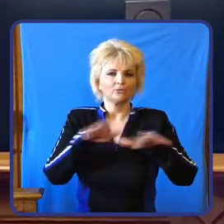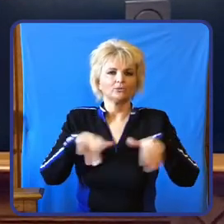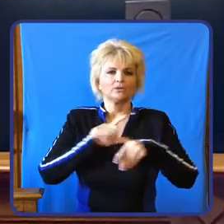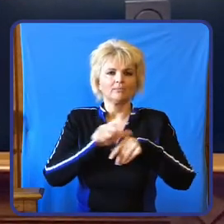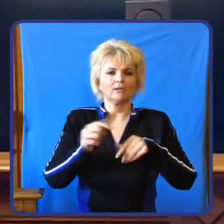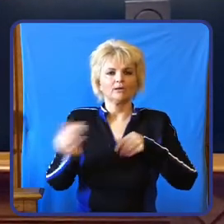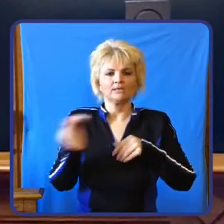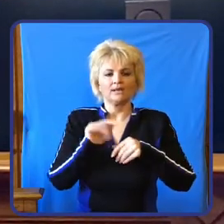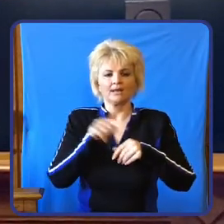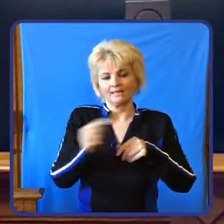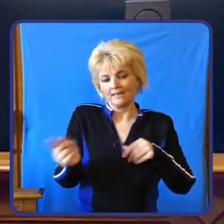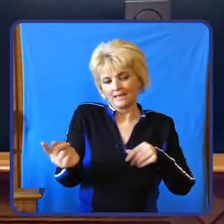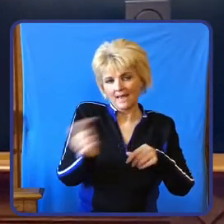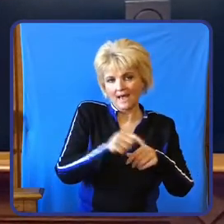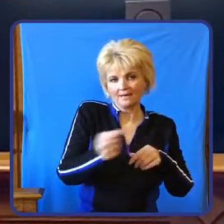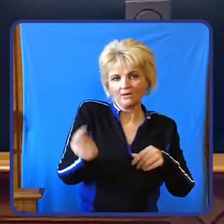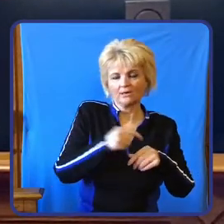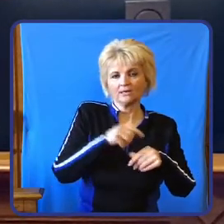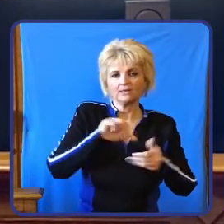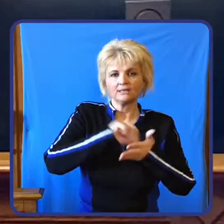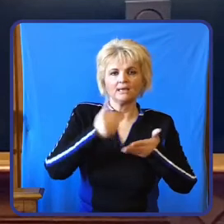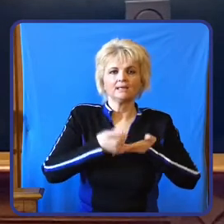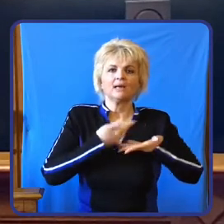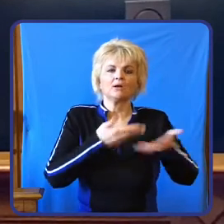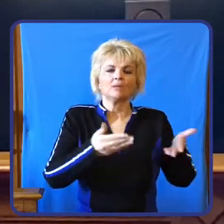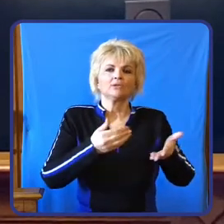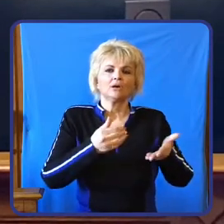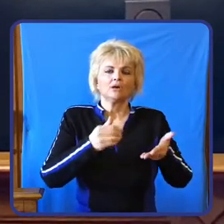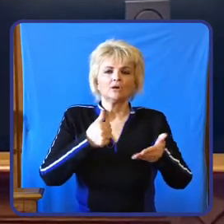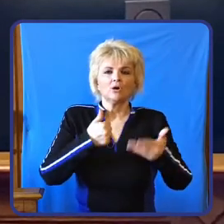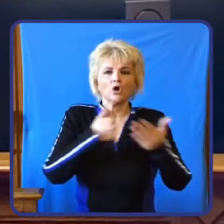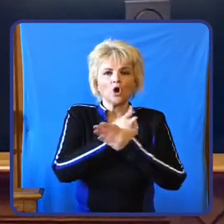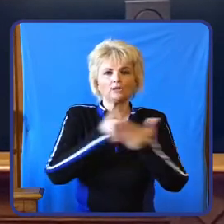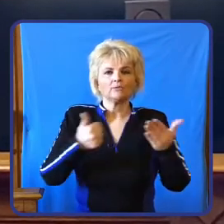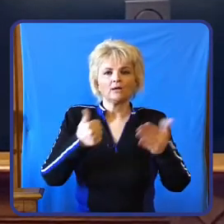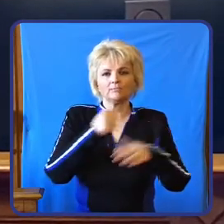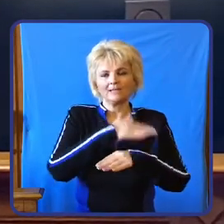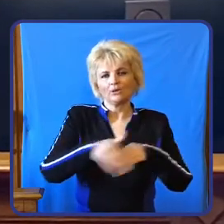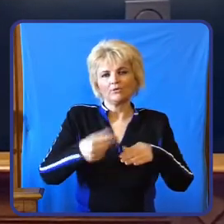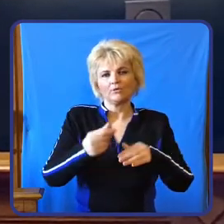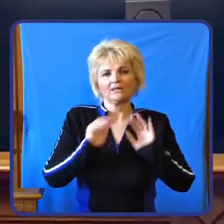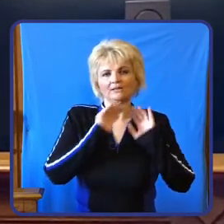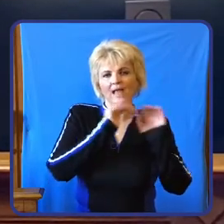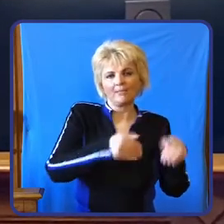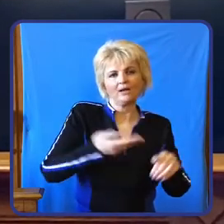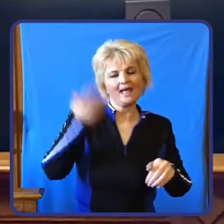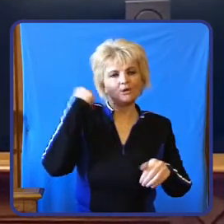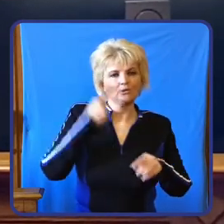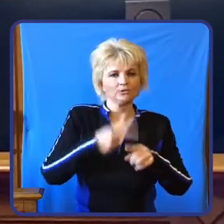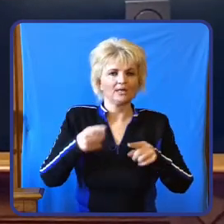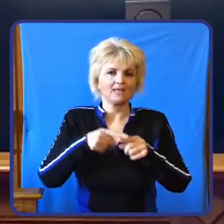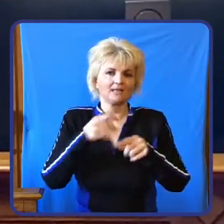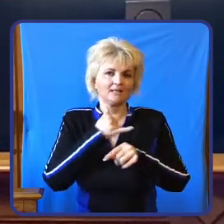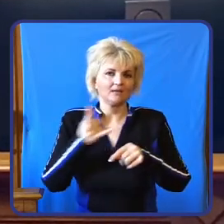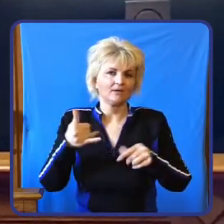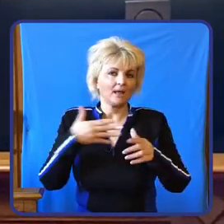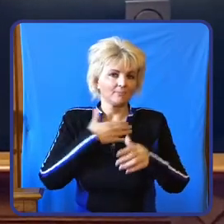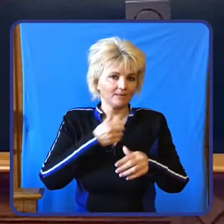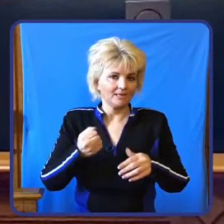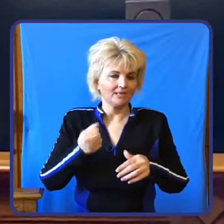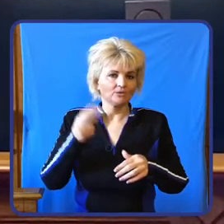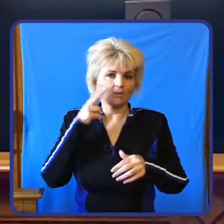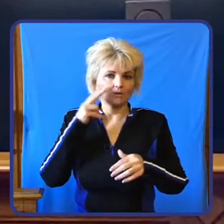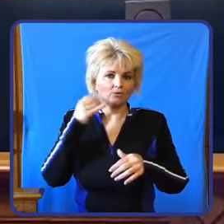járnak, Szegeden kaptak 67 millió támogatást csak az előző negyed évre, ez még nem is a teljes, amit az úszodájuk kap, és mégis,